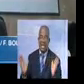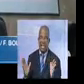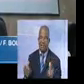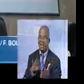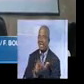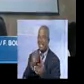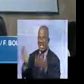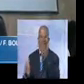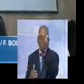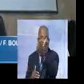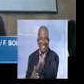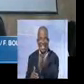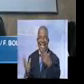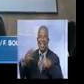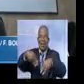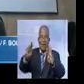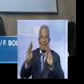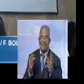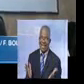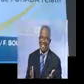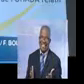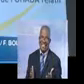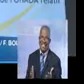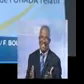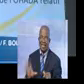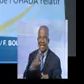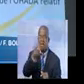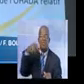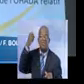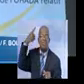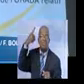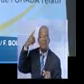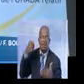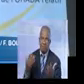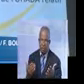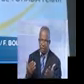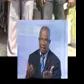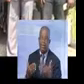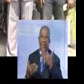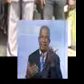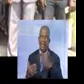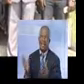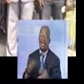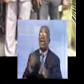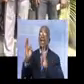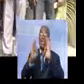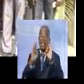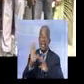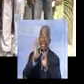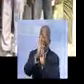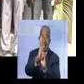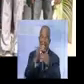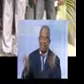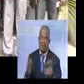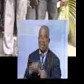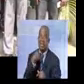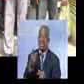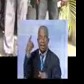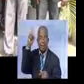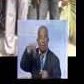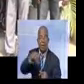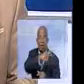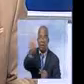cet effet. Avec cette contre-performance, ce sont les objectifs annuels d'investissement définis par l'État qui ne sont pas